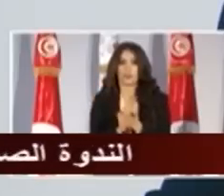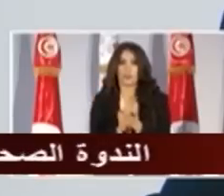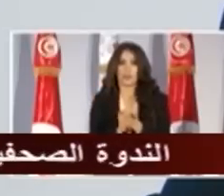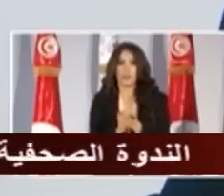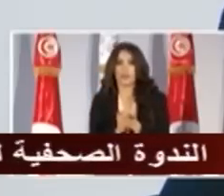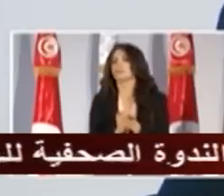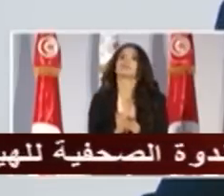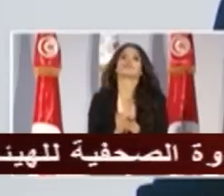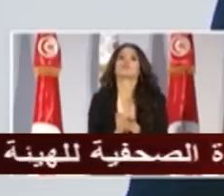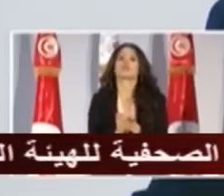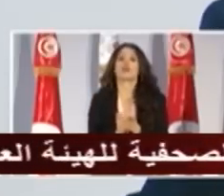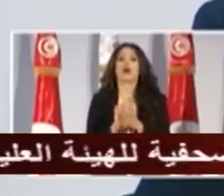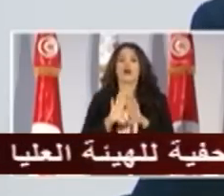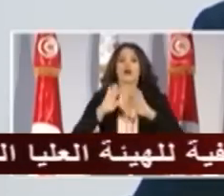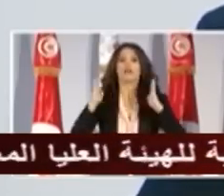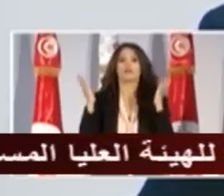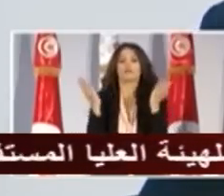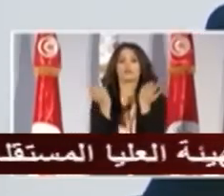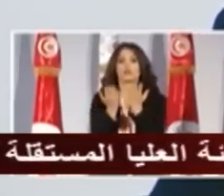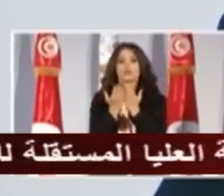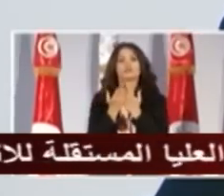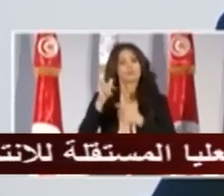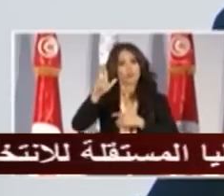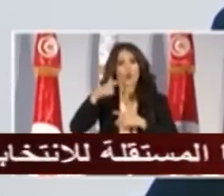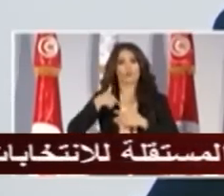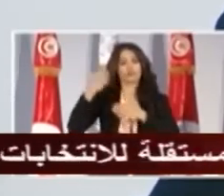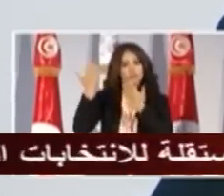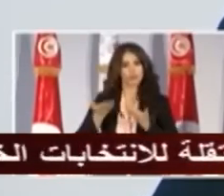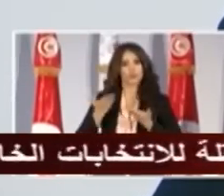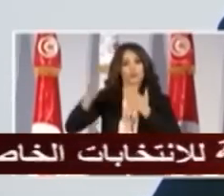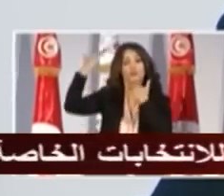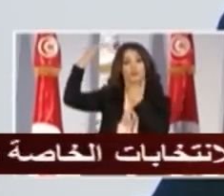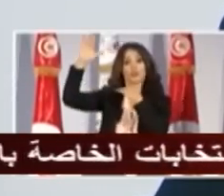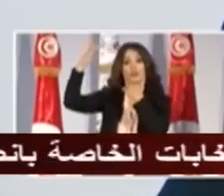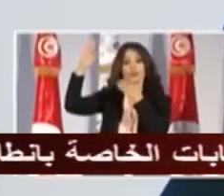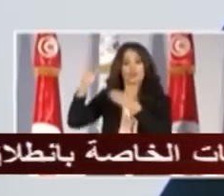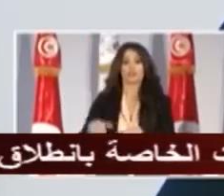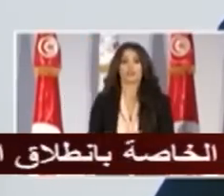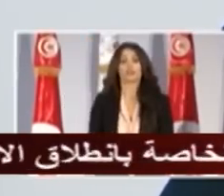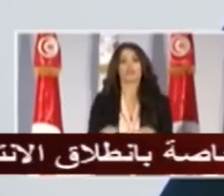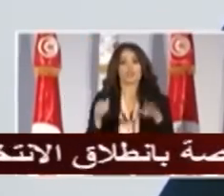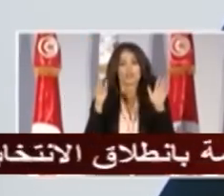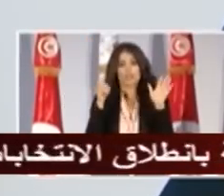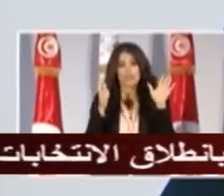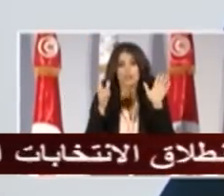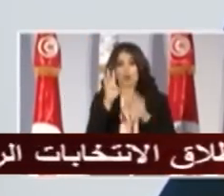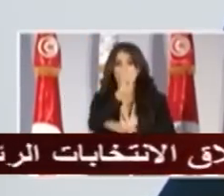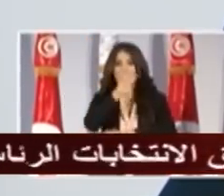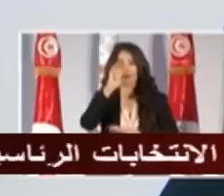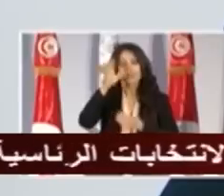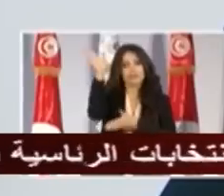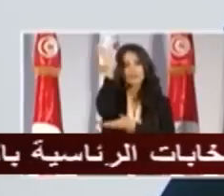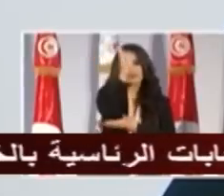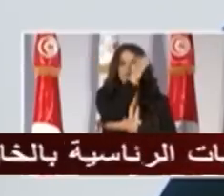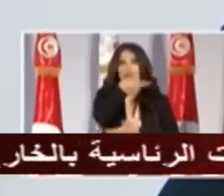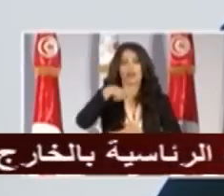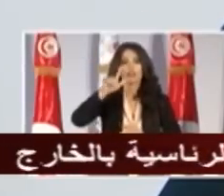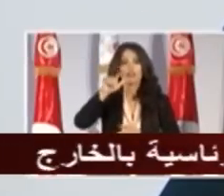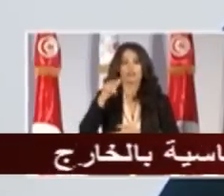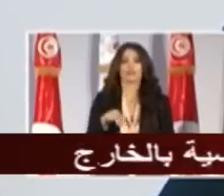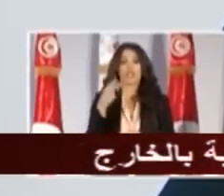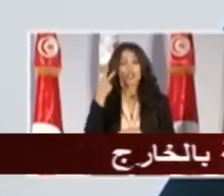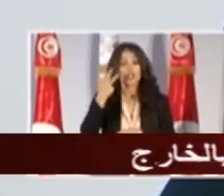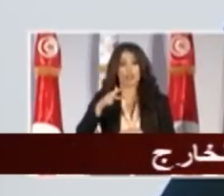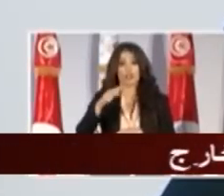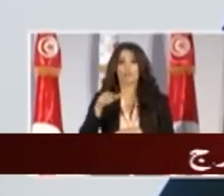هذا يعطينا وان وعندنا في الخارج اليوم في السته واربعين دوله اللي حكينا ليهم عندنا ثلاثمائه وثلاثه